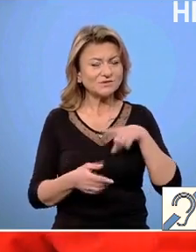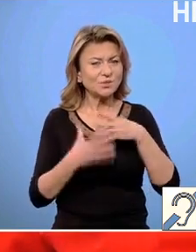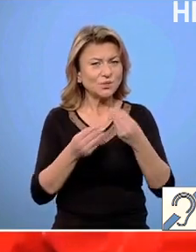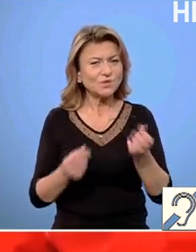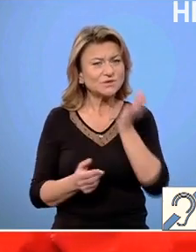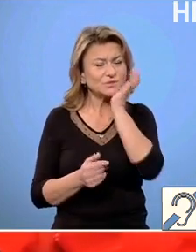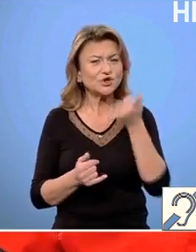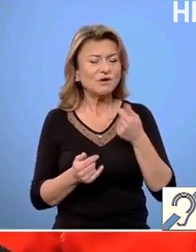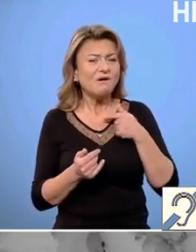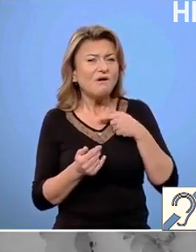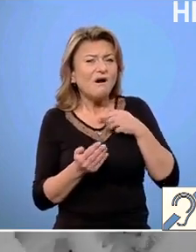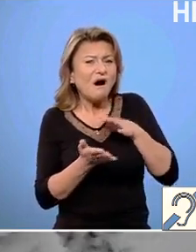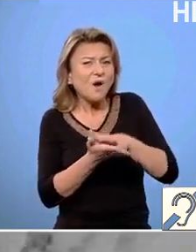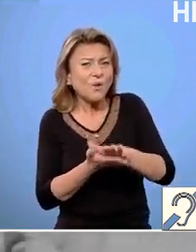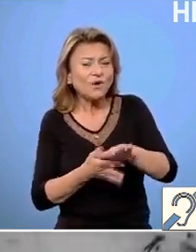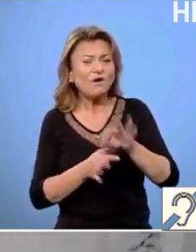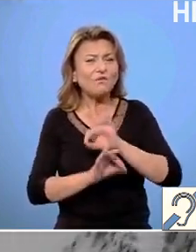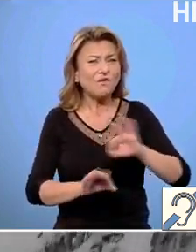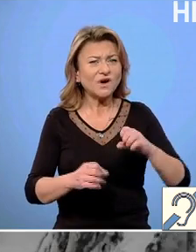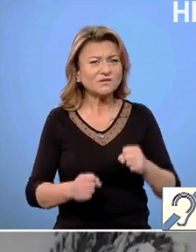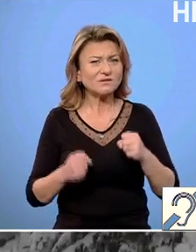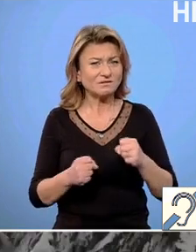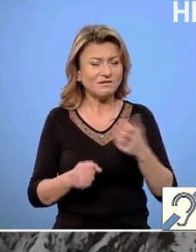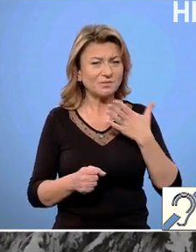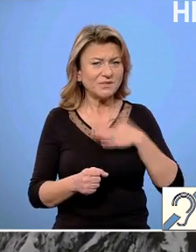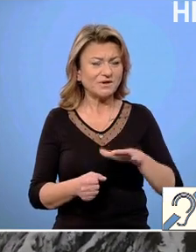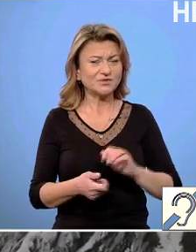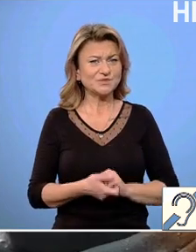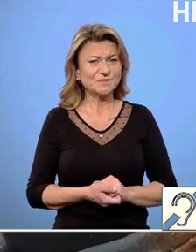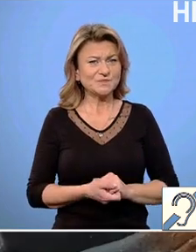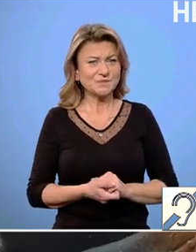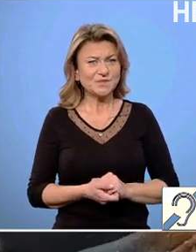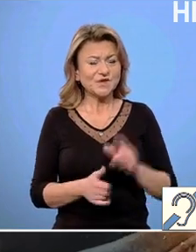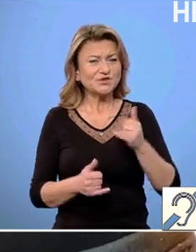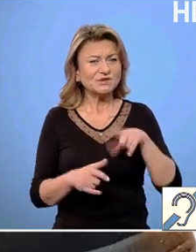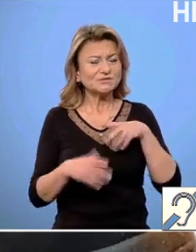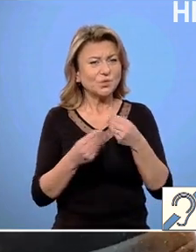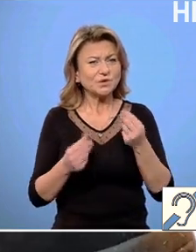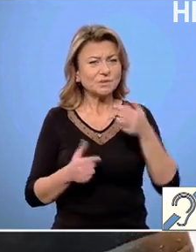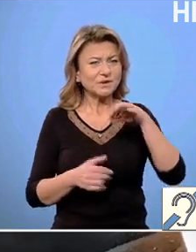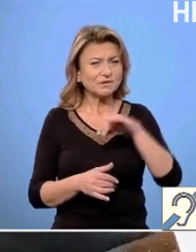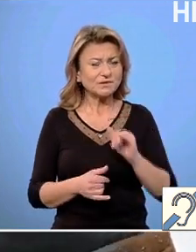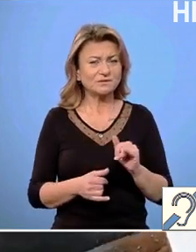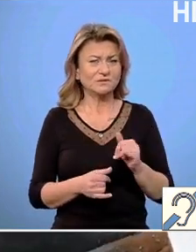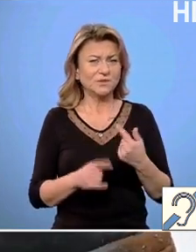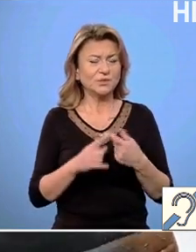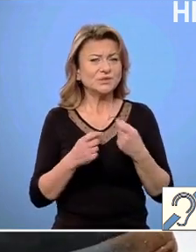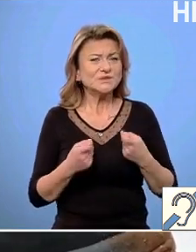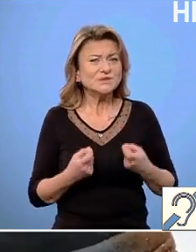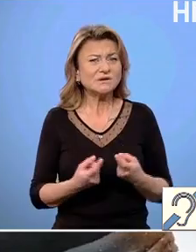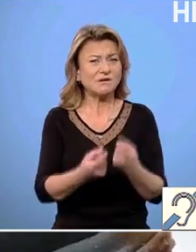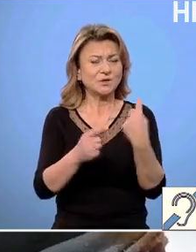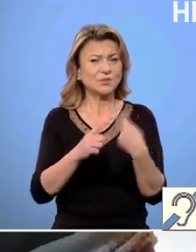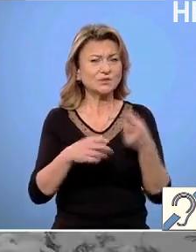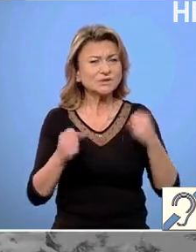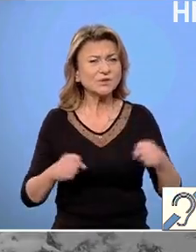zăpadă și aluneci foarte tare. Îmi place foarte mult că este zăpadă, sunt foarte multe pătii, ne putem da cu senile, cu schiurile în